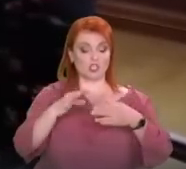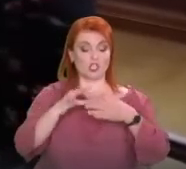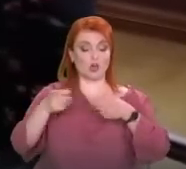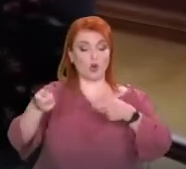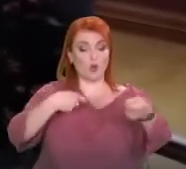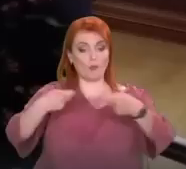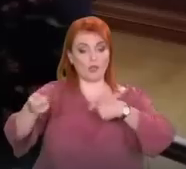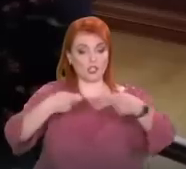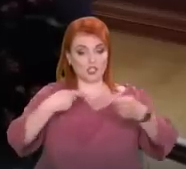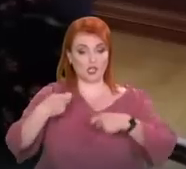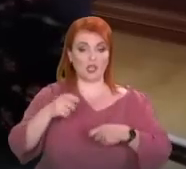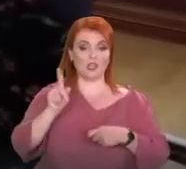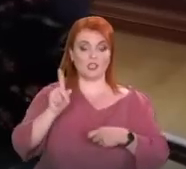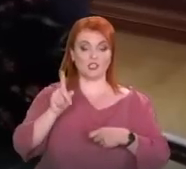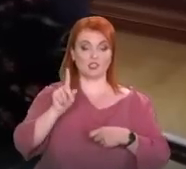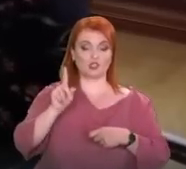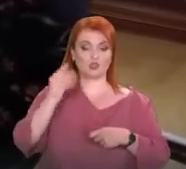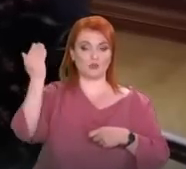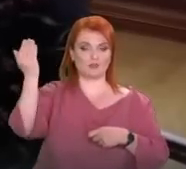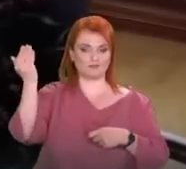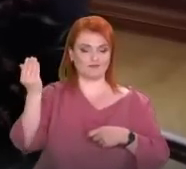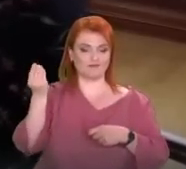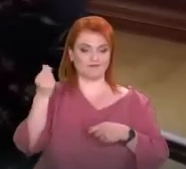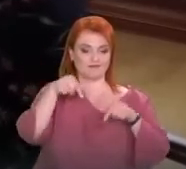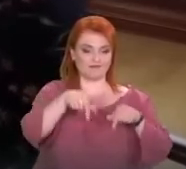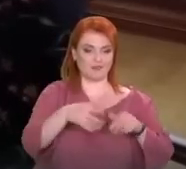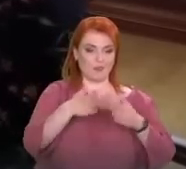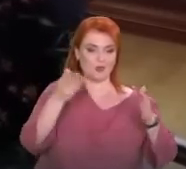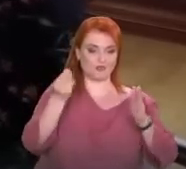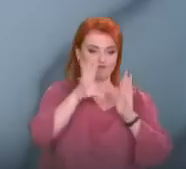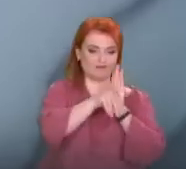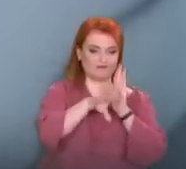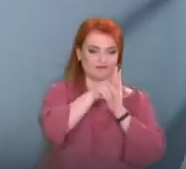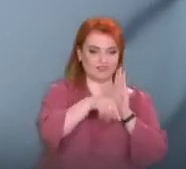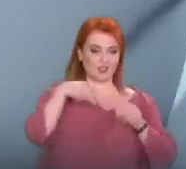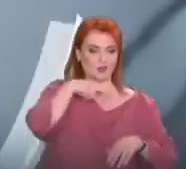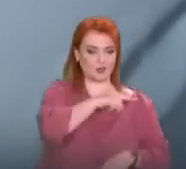prin atragerea investițiilor emiriene în economia țării noastre.